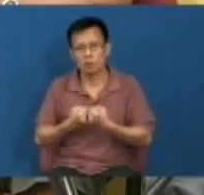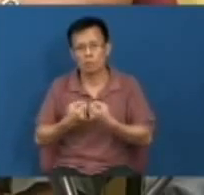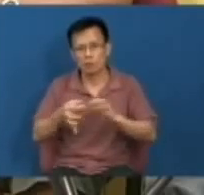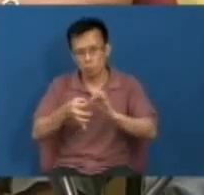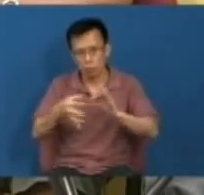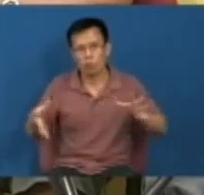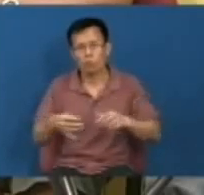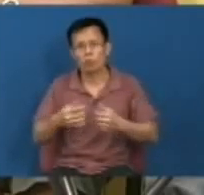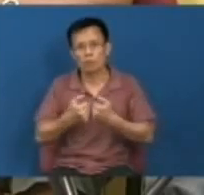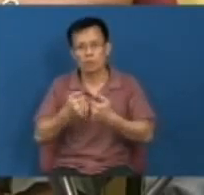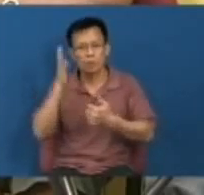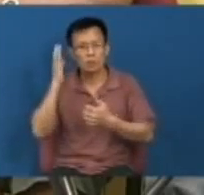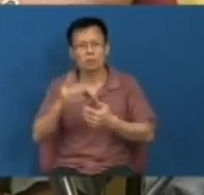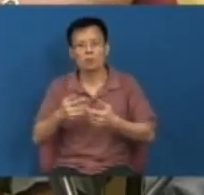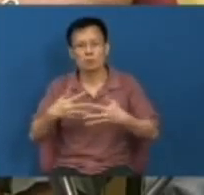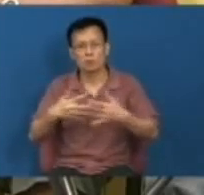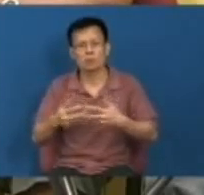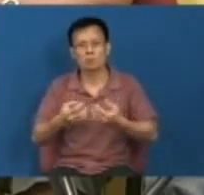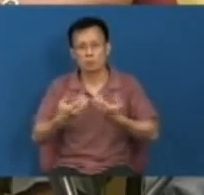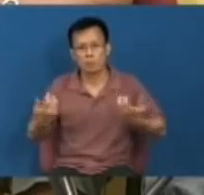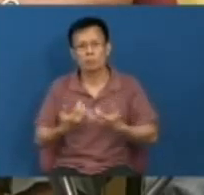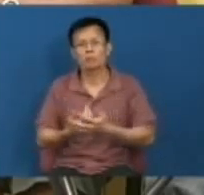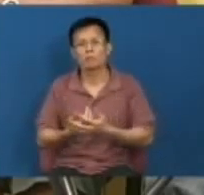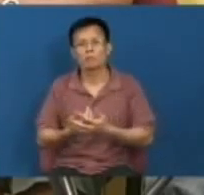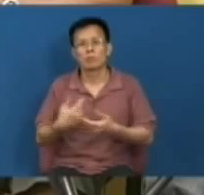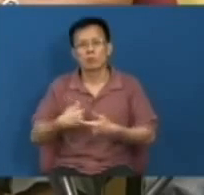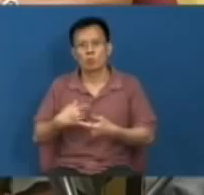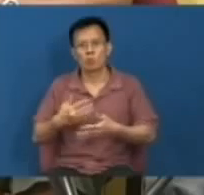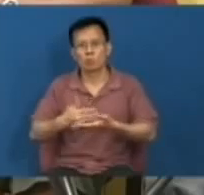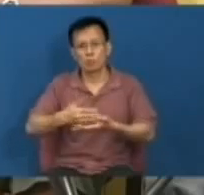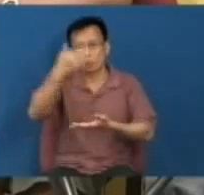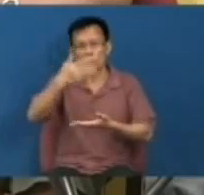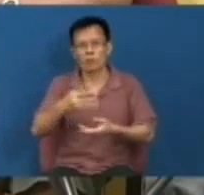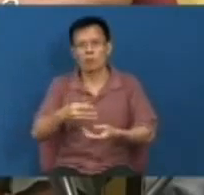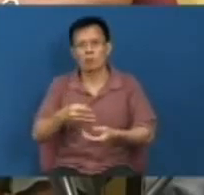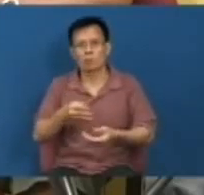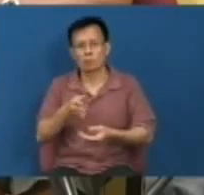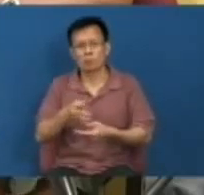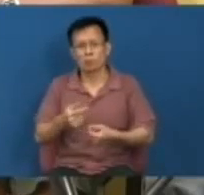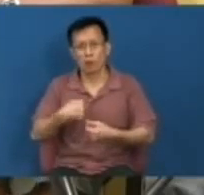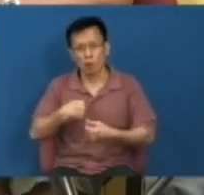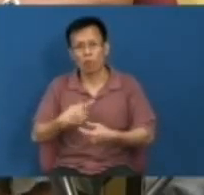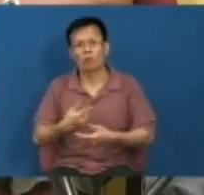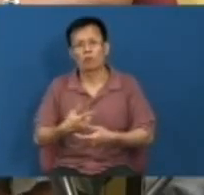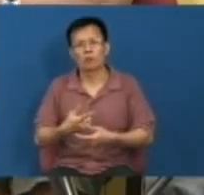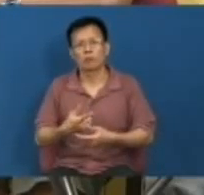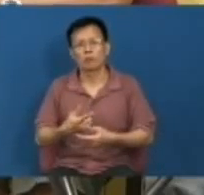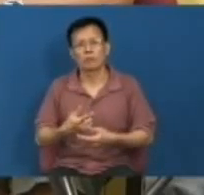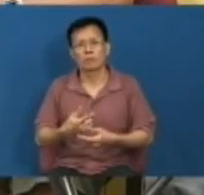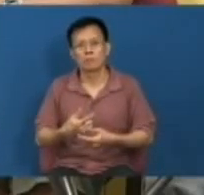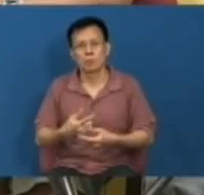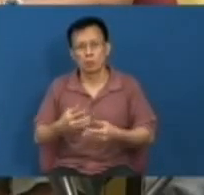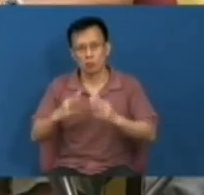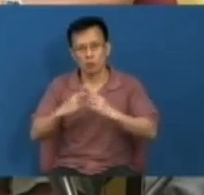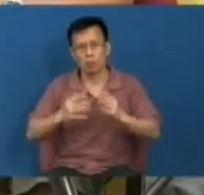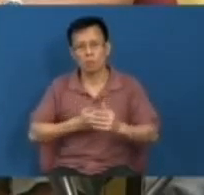係喺度呃我哋啦，咁我梗係唔制啦。咁明明嗰層樓係直屬嚟，咁啊我咩叫佔用人啫？咁啊之後咧，咁